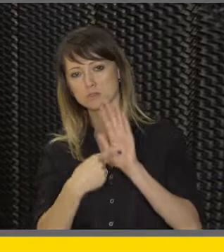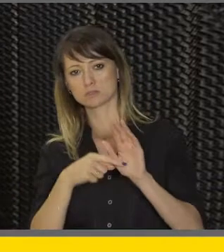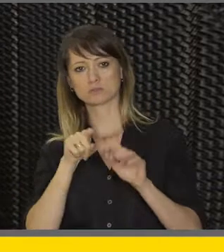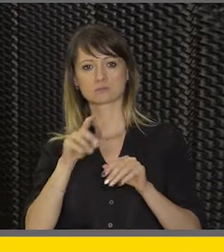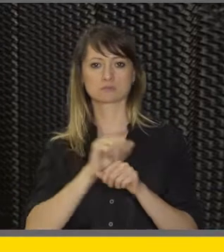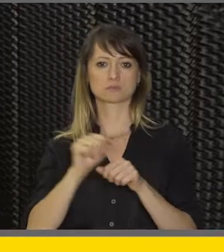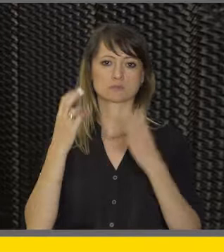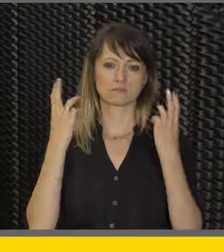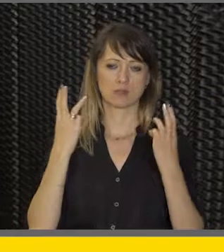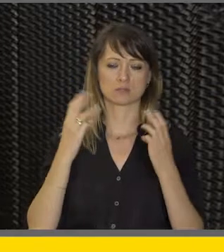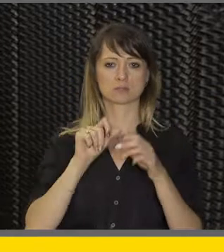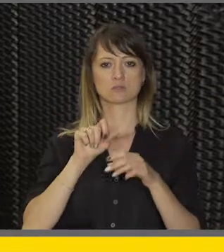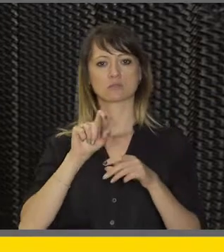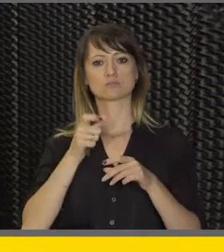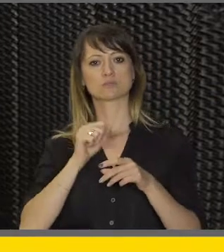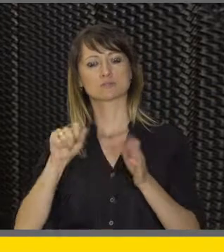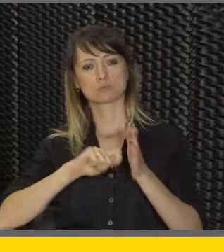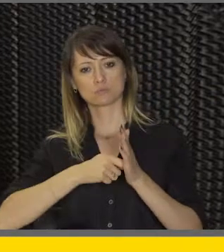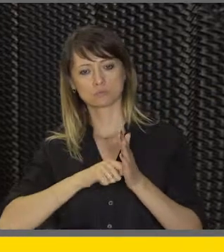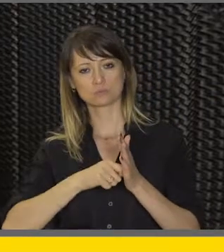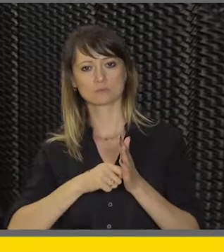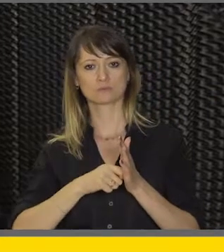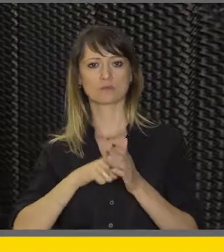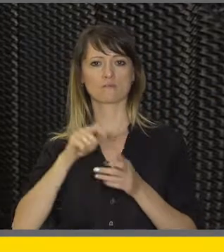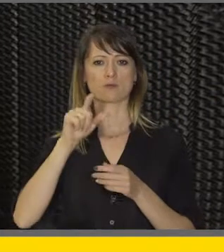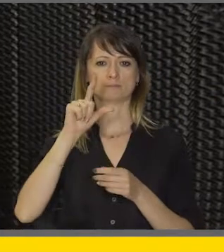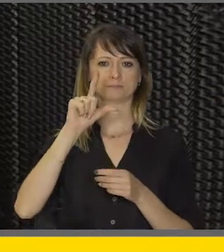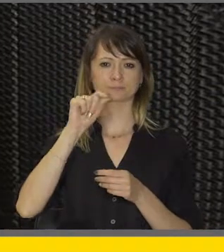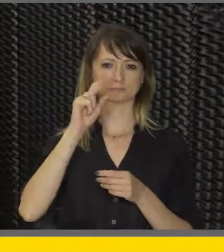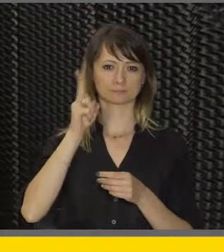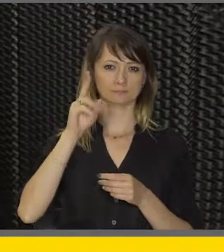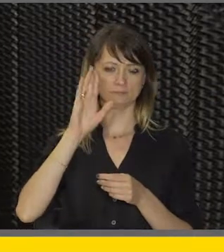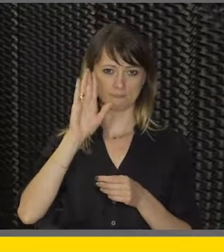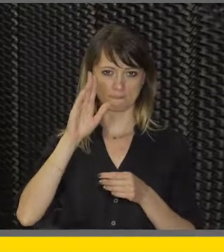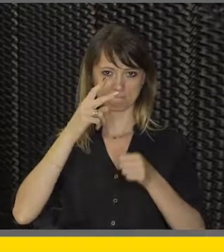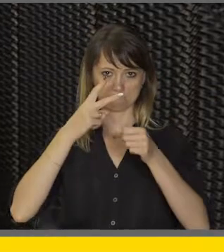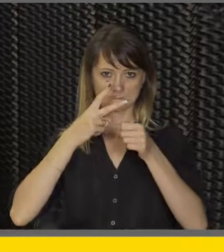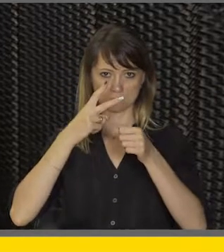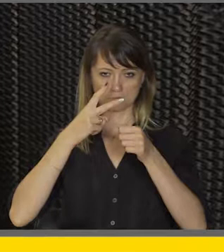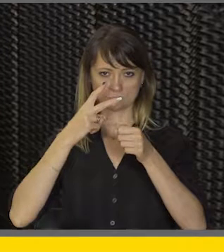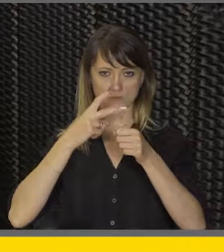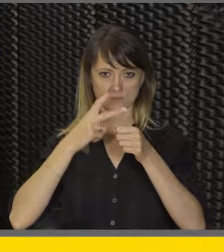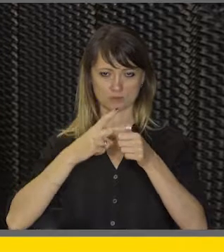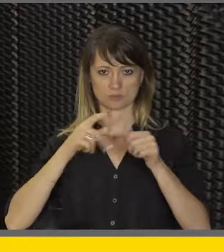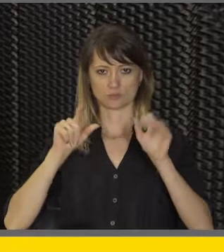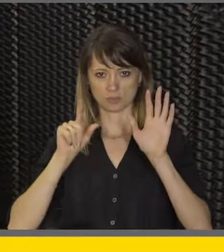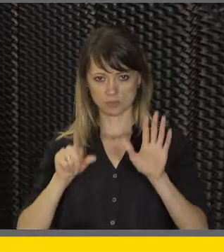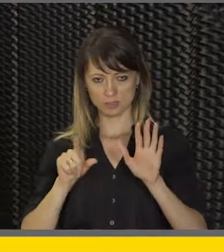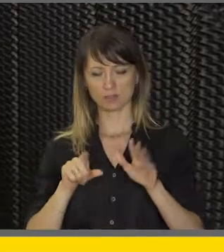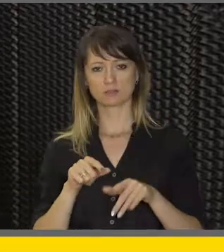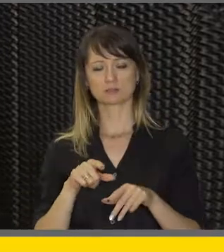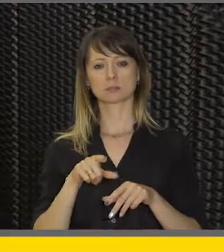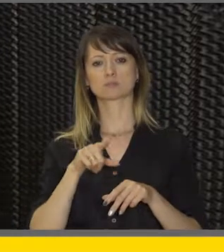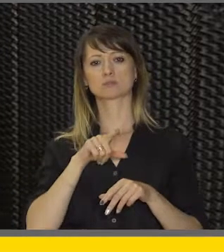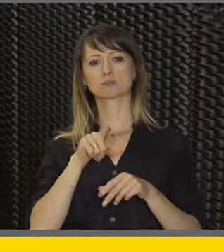PKD 2007. Wykorzystujemy dane, które pozyskaliśmy z Urzędu Patentowego Rzeczpospolitej Polskiej